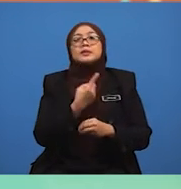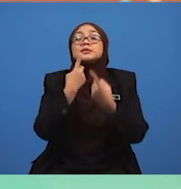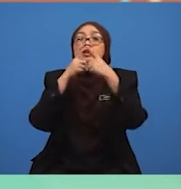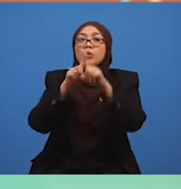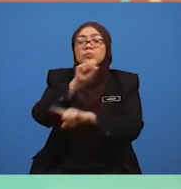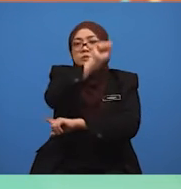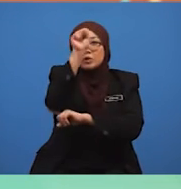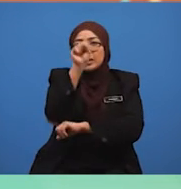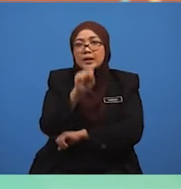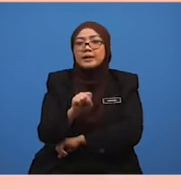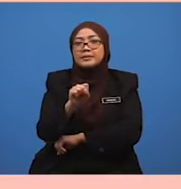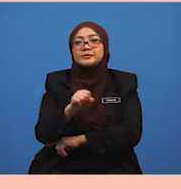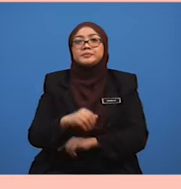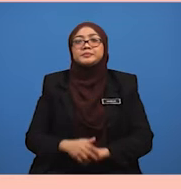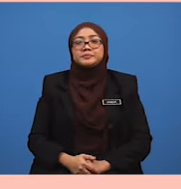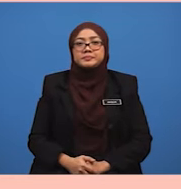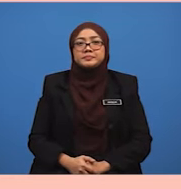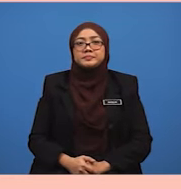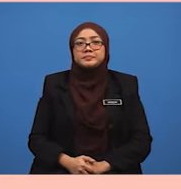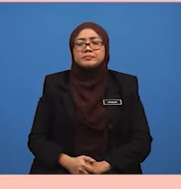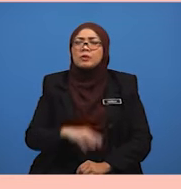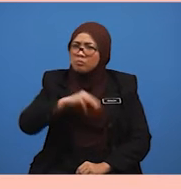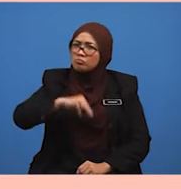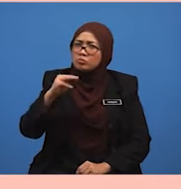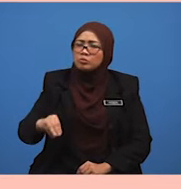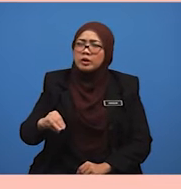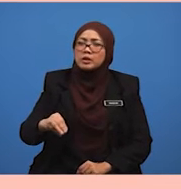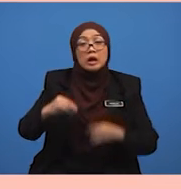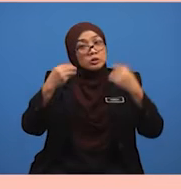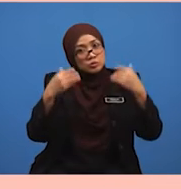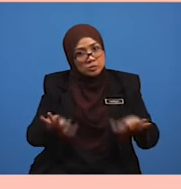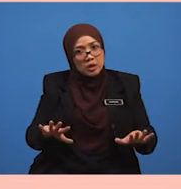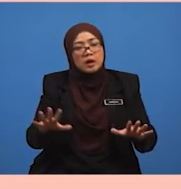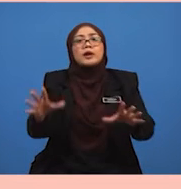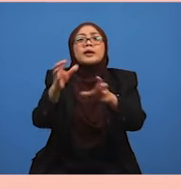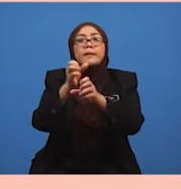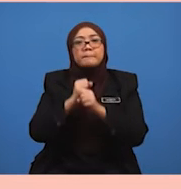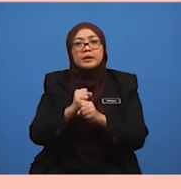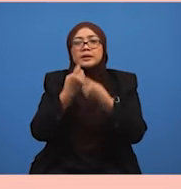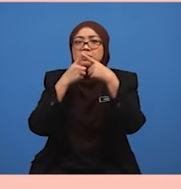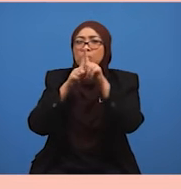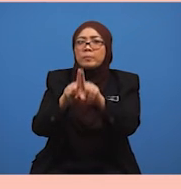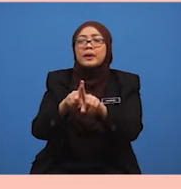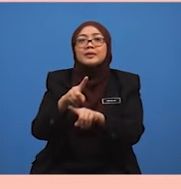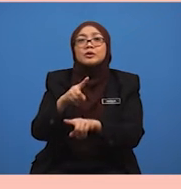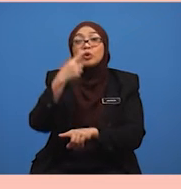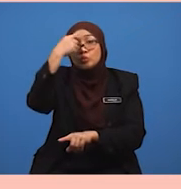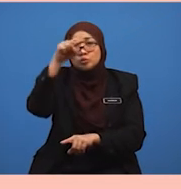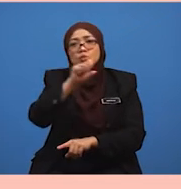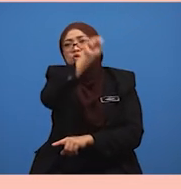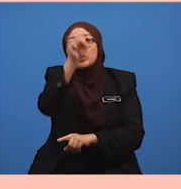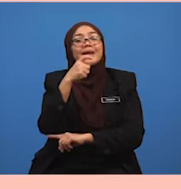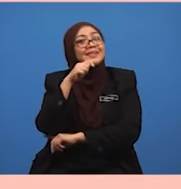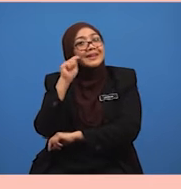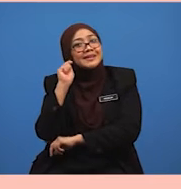awal pembelajaran ini. Adakah murid-murid sudah mendapat jawapan? Mari kita